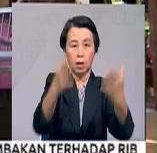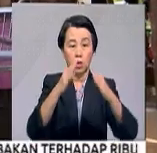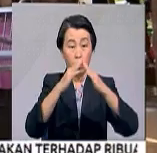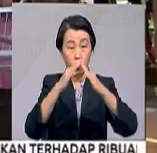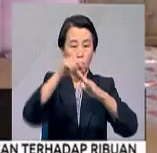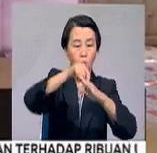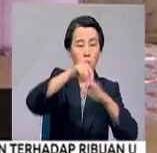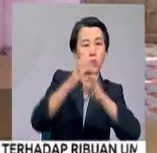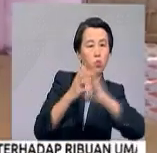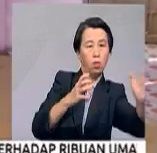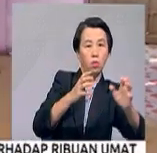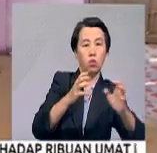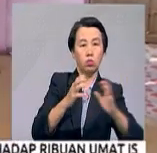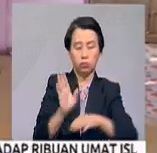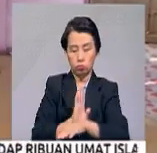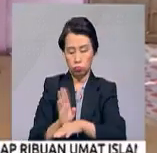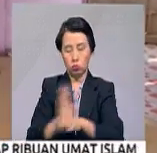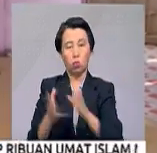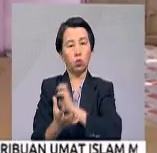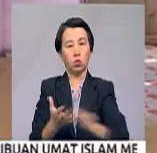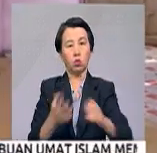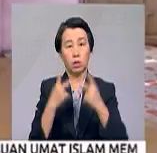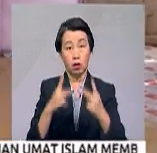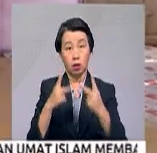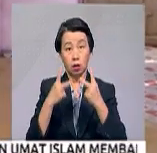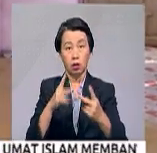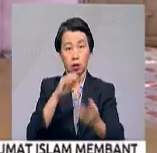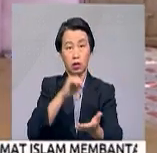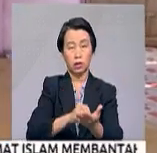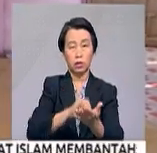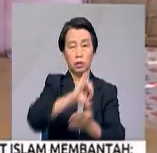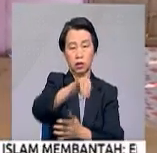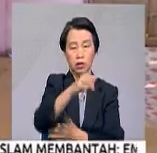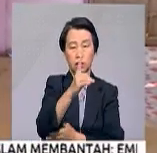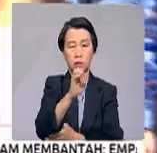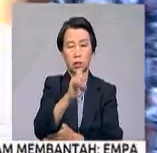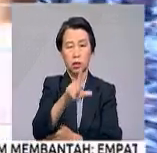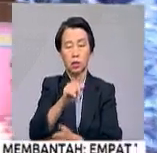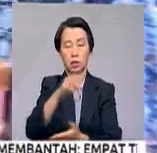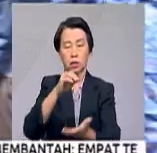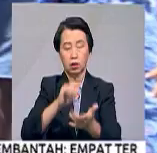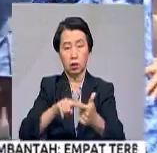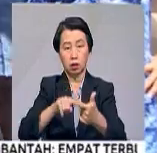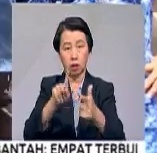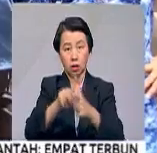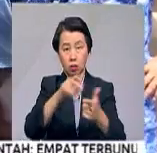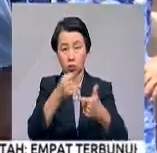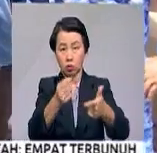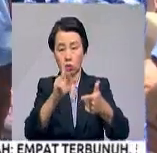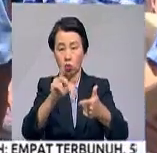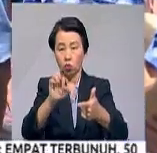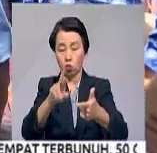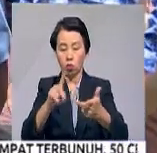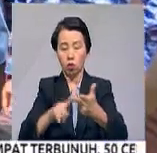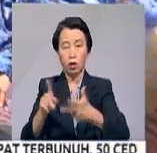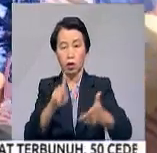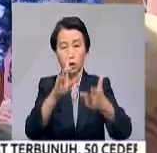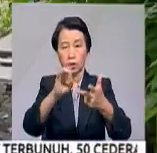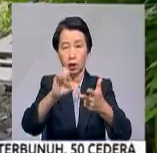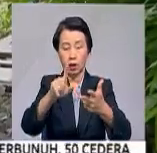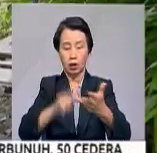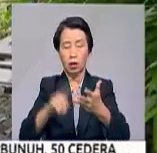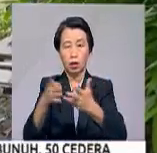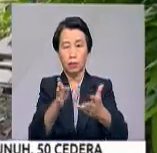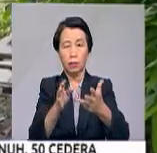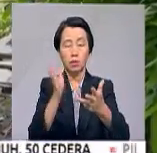bumbung rumah serta primis perniagaan di Kampung Pida 4 Deli, Kampung Permatang Kriang, Kampung Sungai Korok, Kampung Dalih dan Kampung